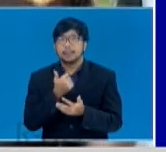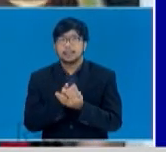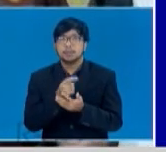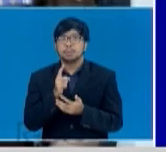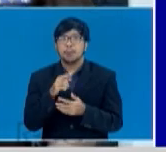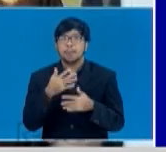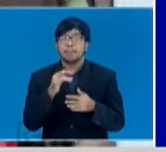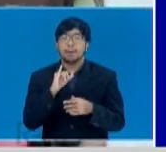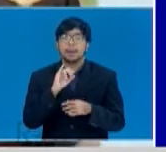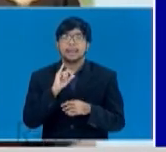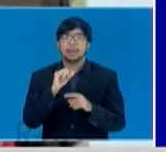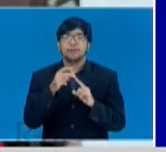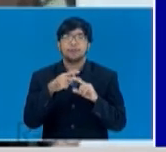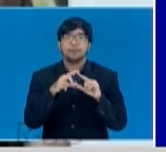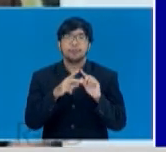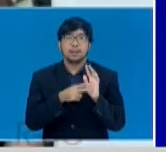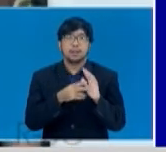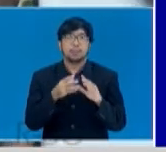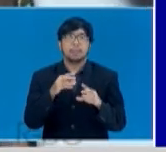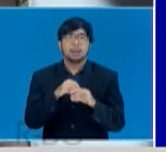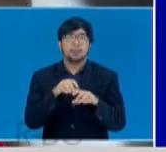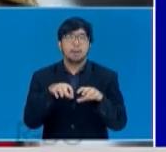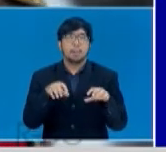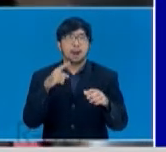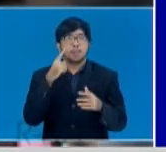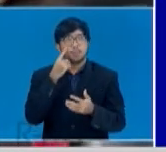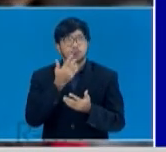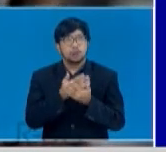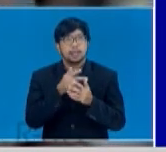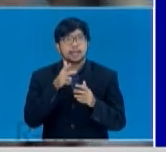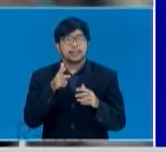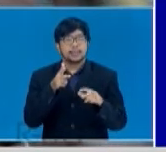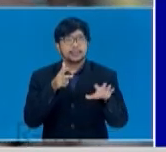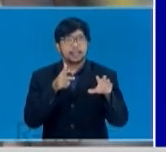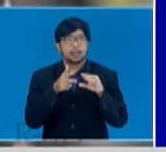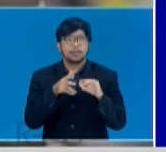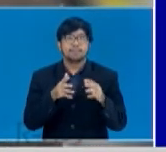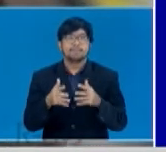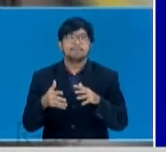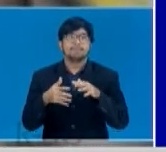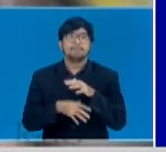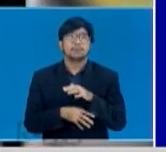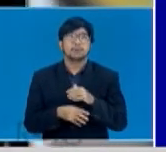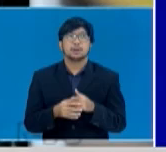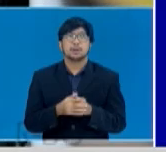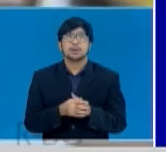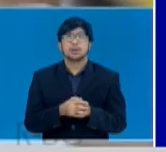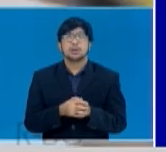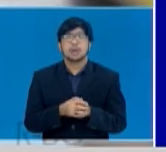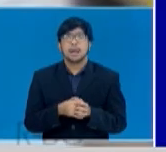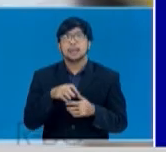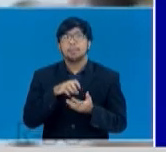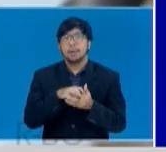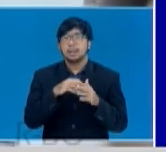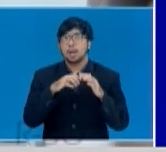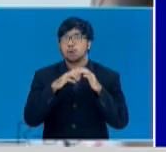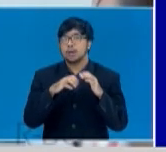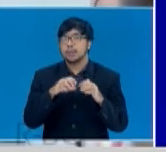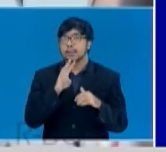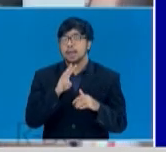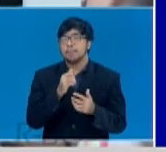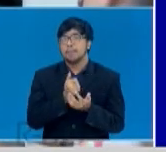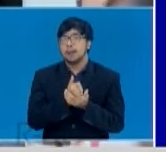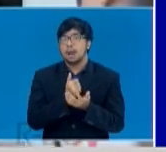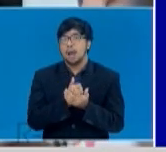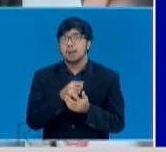sosok yang menghilangkan barang bukti berupa 2 buah DVR CCTV di Pos Satpam Komplek Polri Duren 3, yang mana barang bukti ini merupakan barang bukti